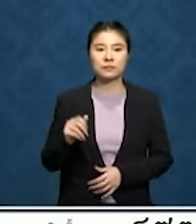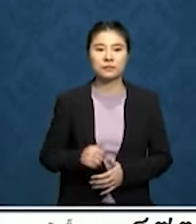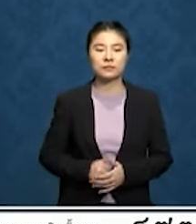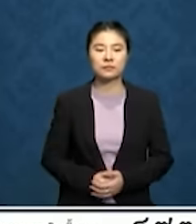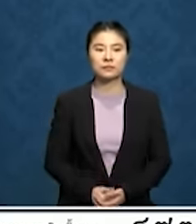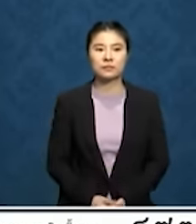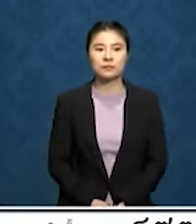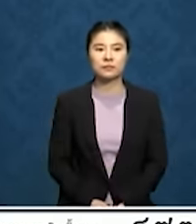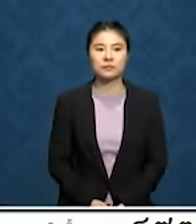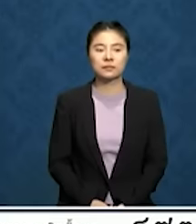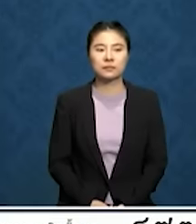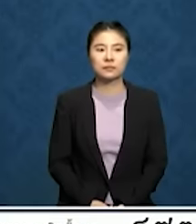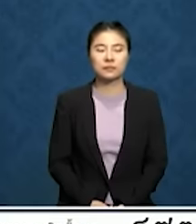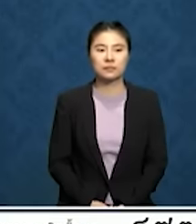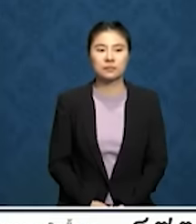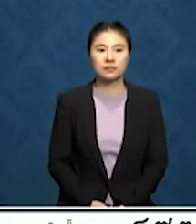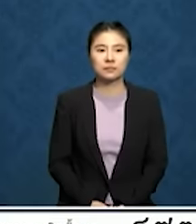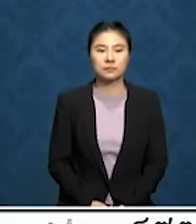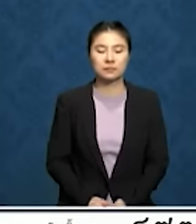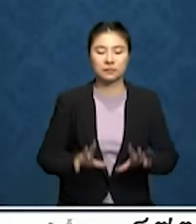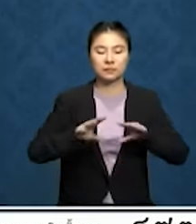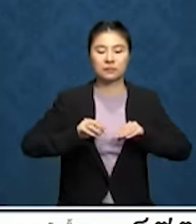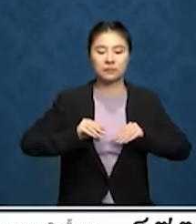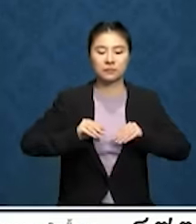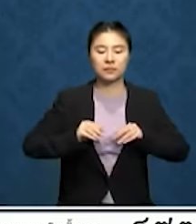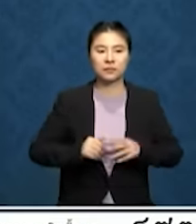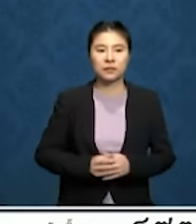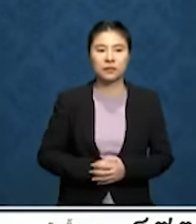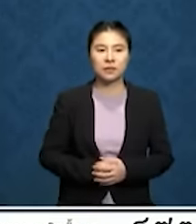าวประภาพรทองปากน้ำ เห็นชอบค่ะ